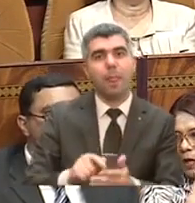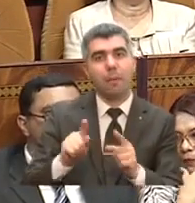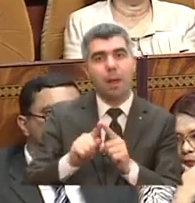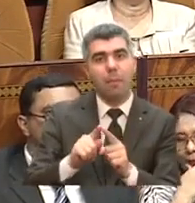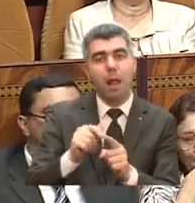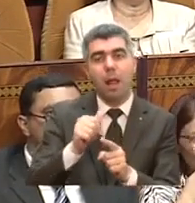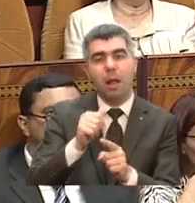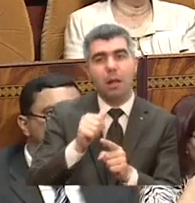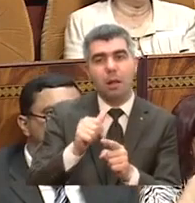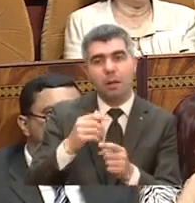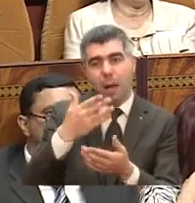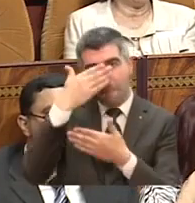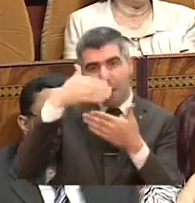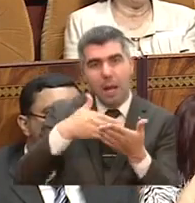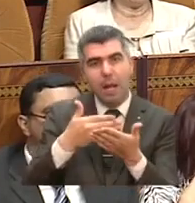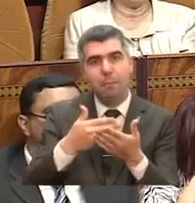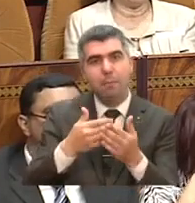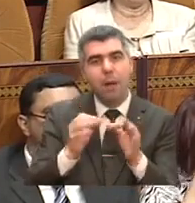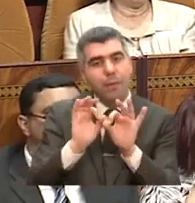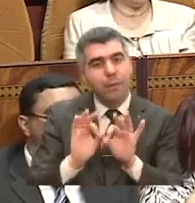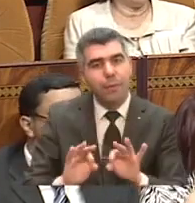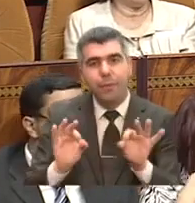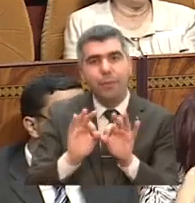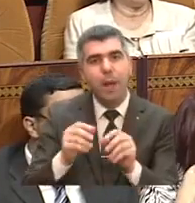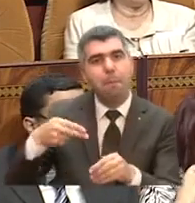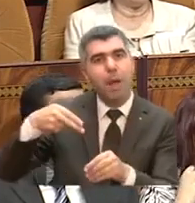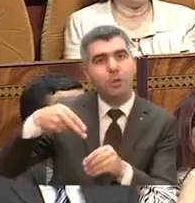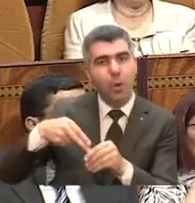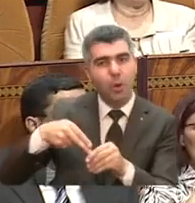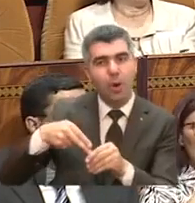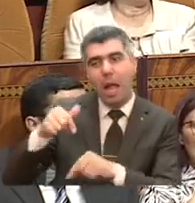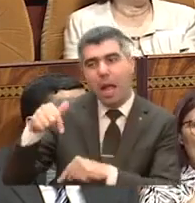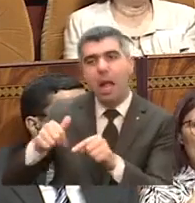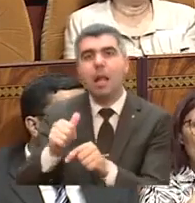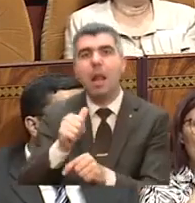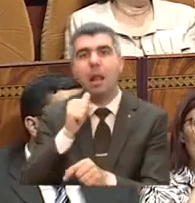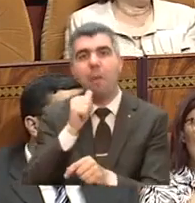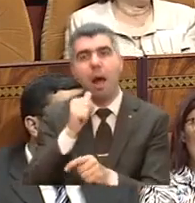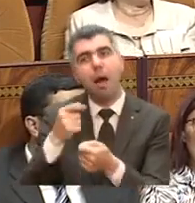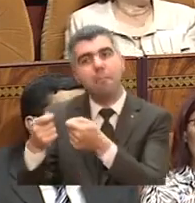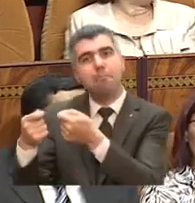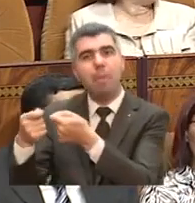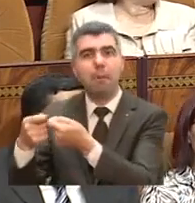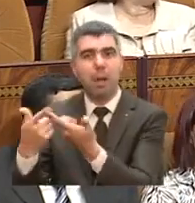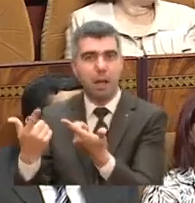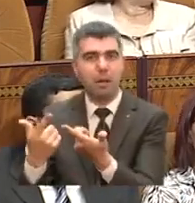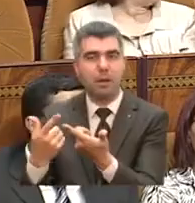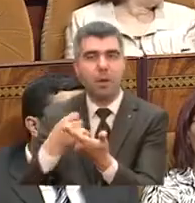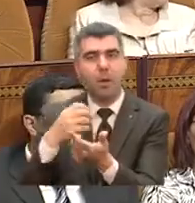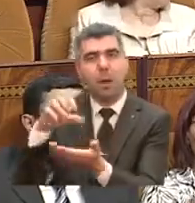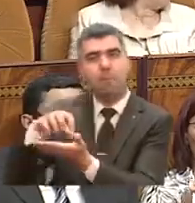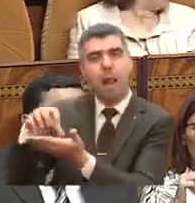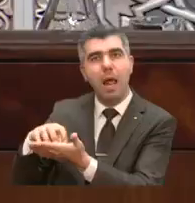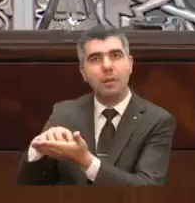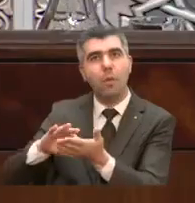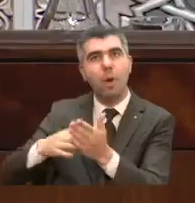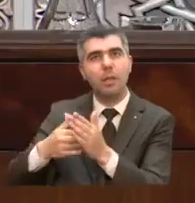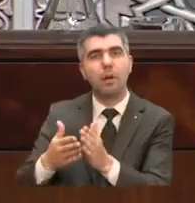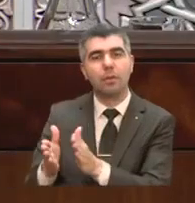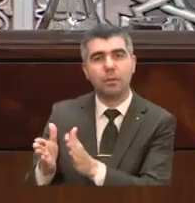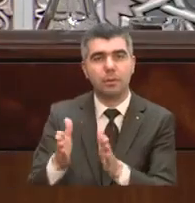الماء، وخاصة المياه السطحية، فهي نقدروا نعتبروها بمثابة البترول عند بلدان أخرى. شكرا شكرا